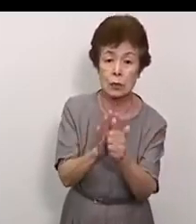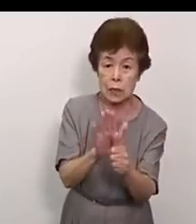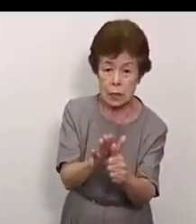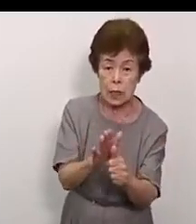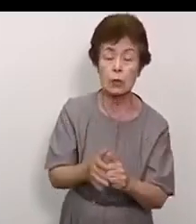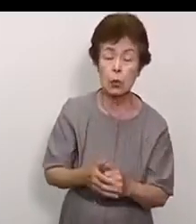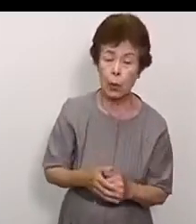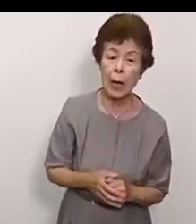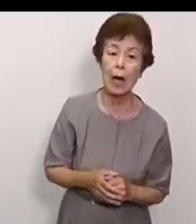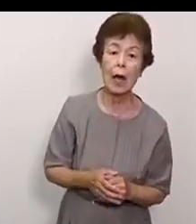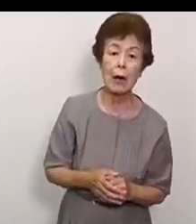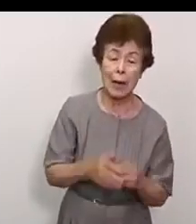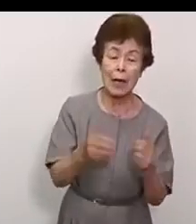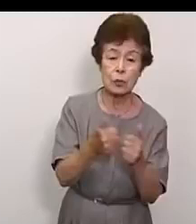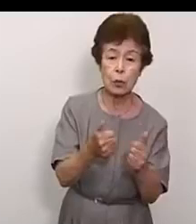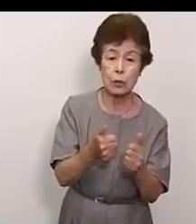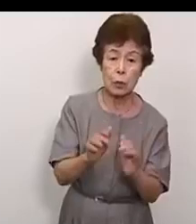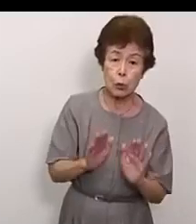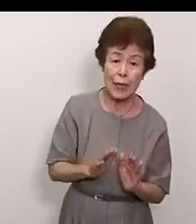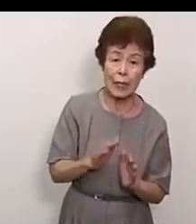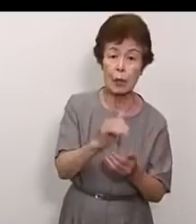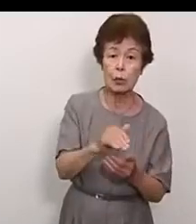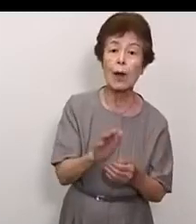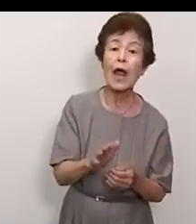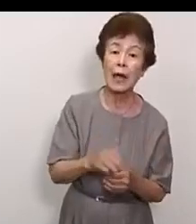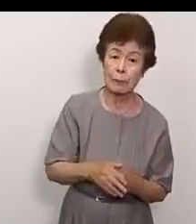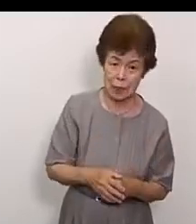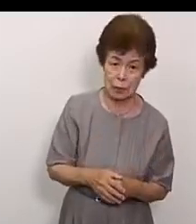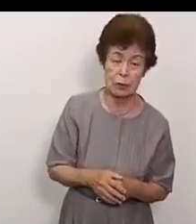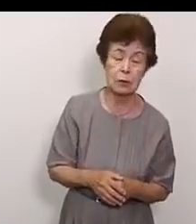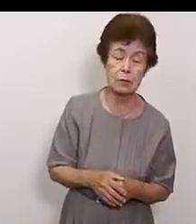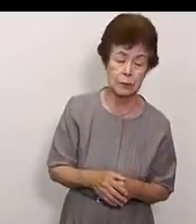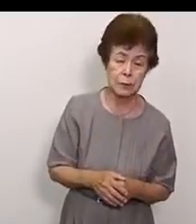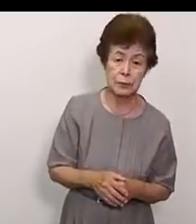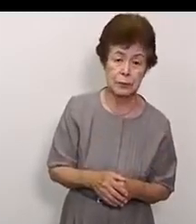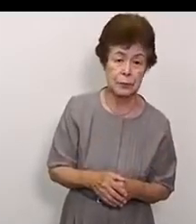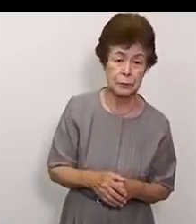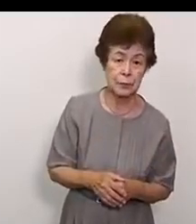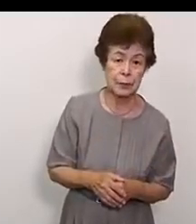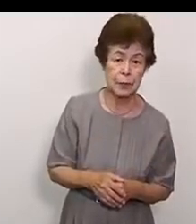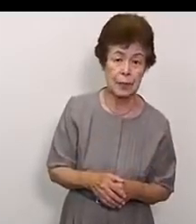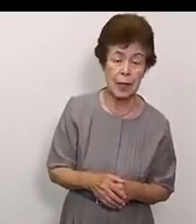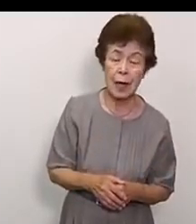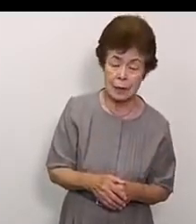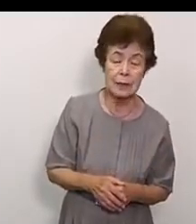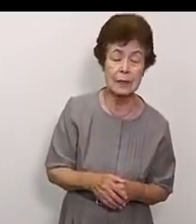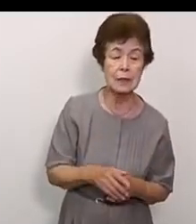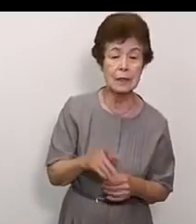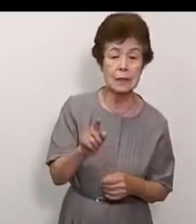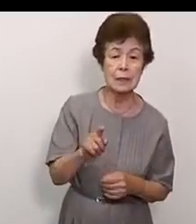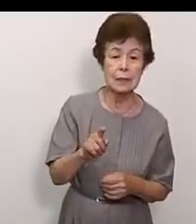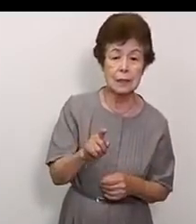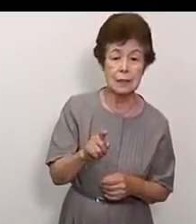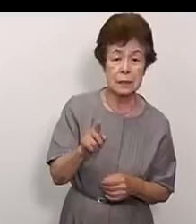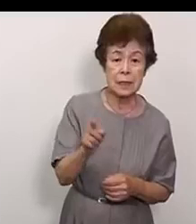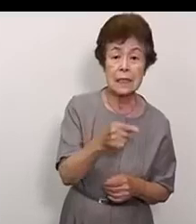のは相談を受けたことがあるんですけど、やはり一番その子どもの、